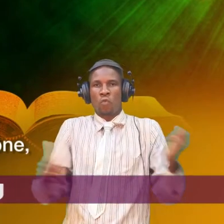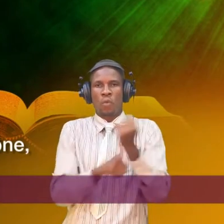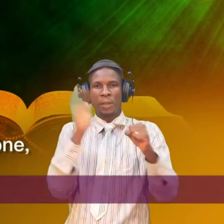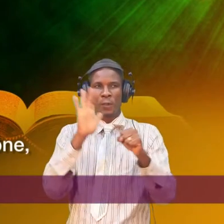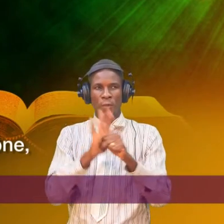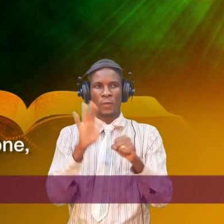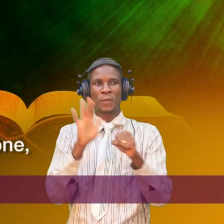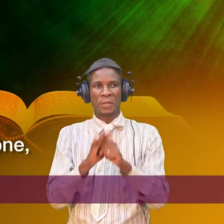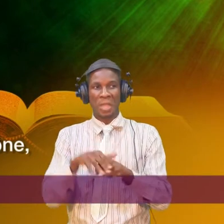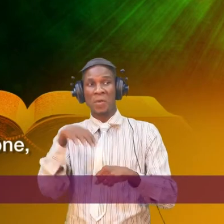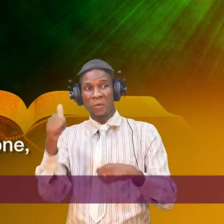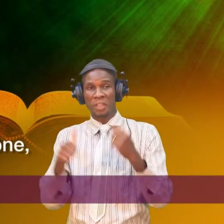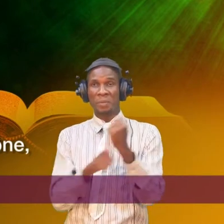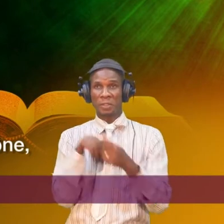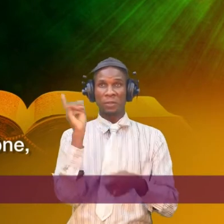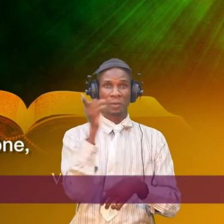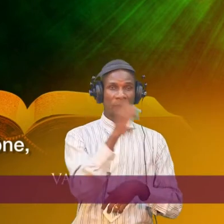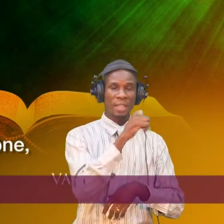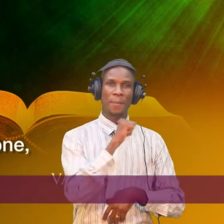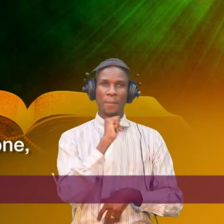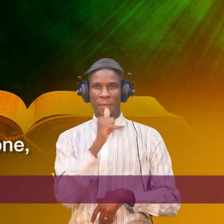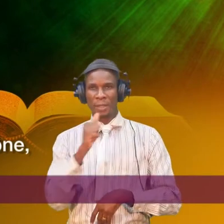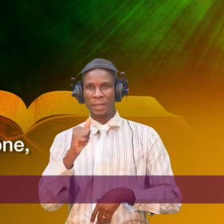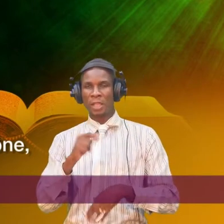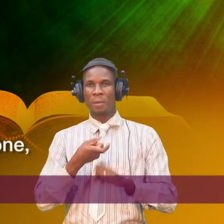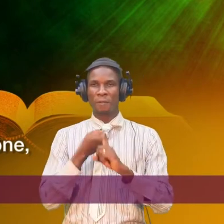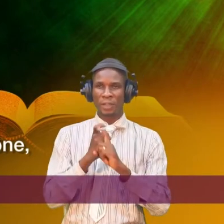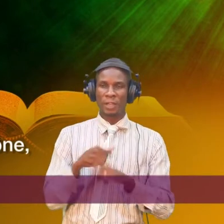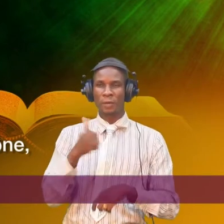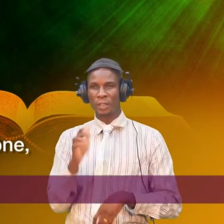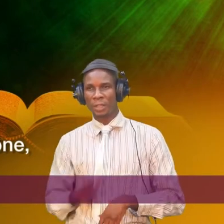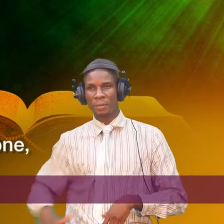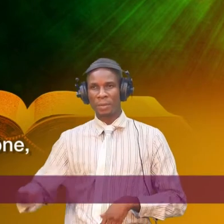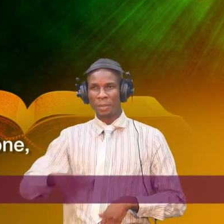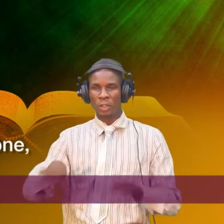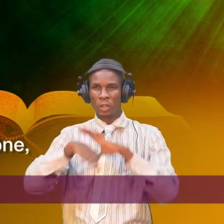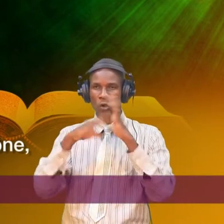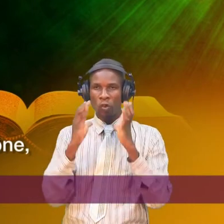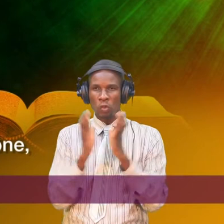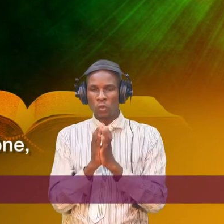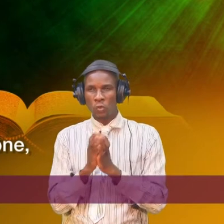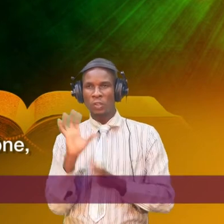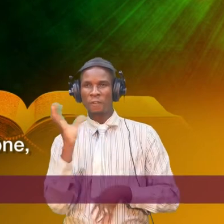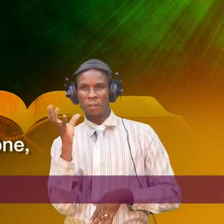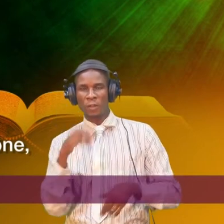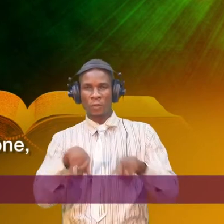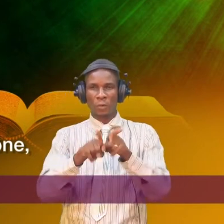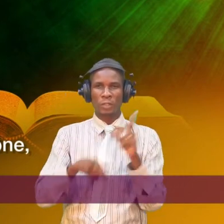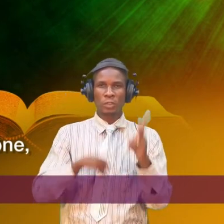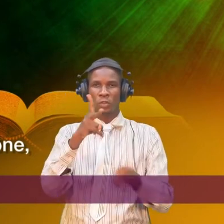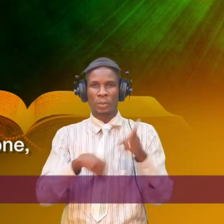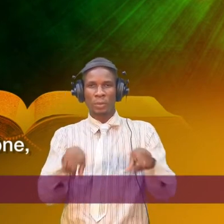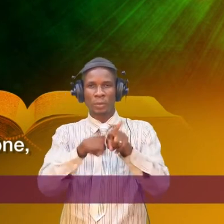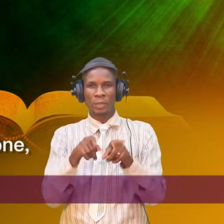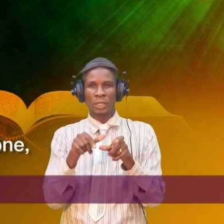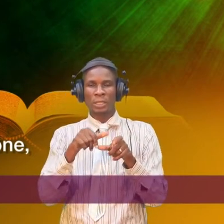natazama mkutano mkubwa sana ambao hapana mtu awezaye kuhesabu. Watu wa kila taifa, kila kabila,